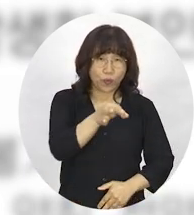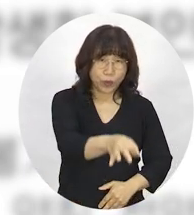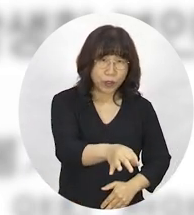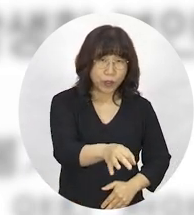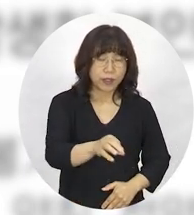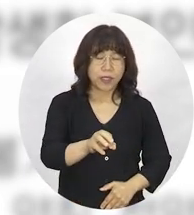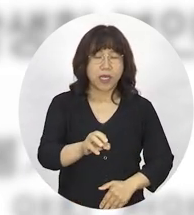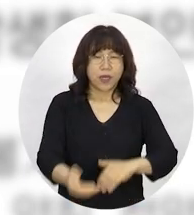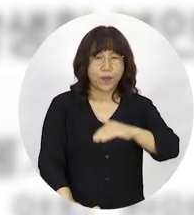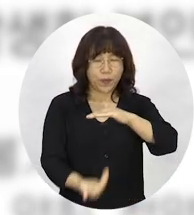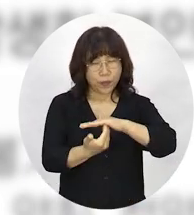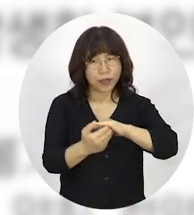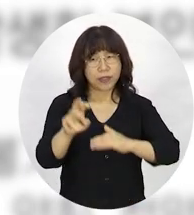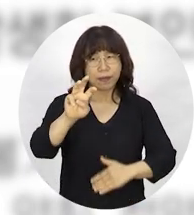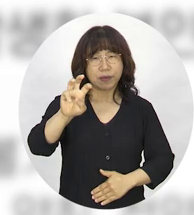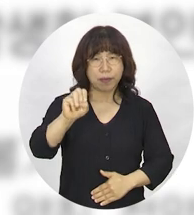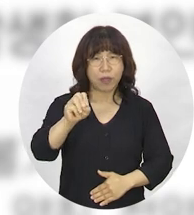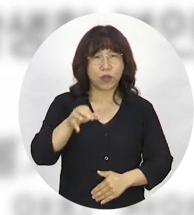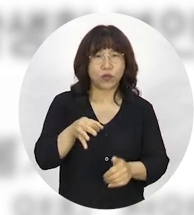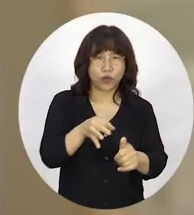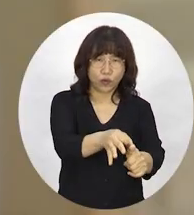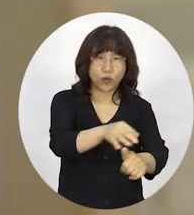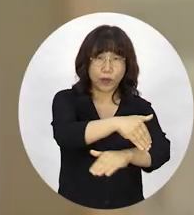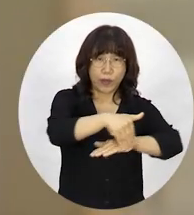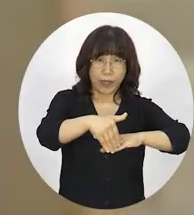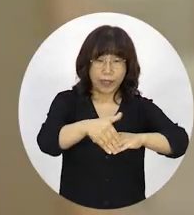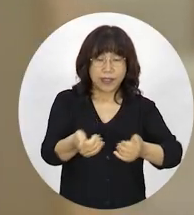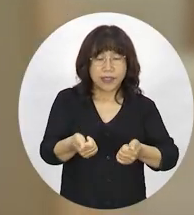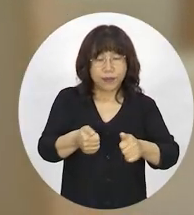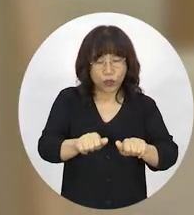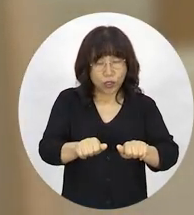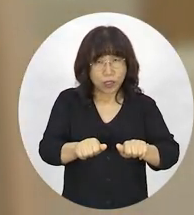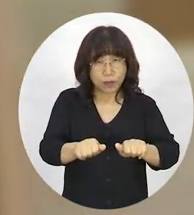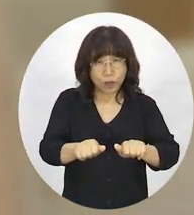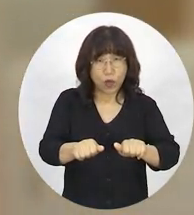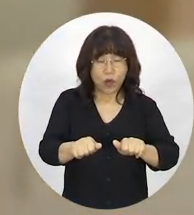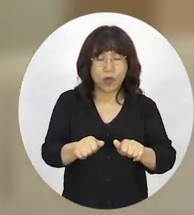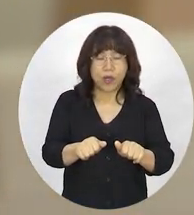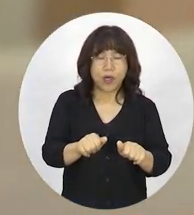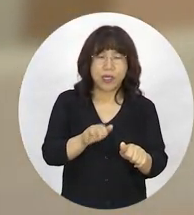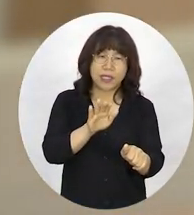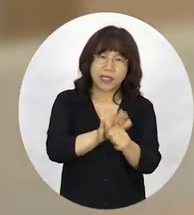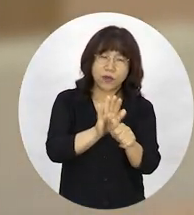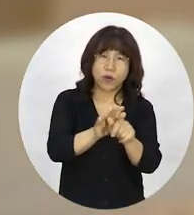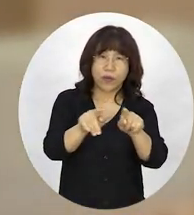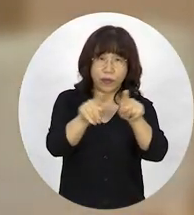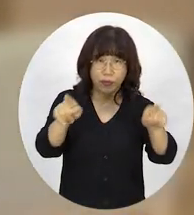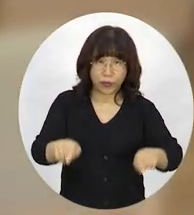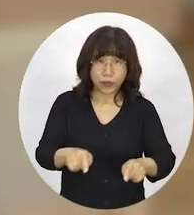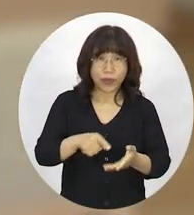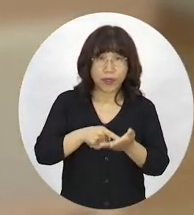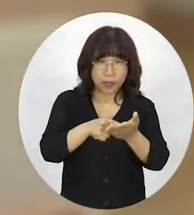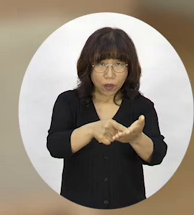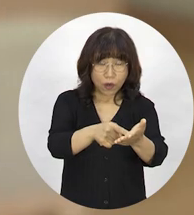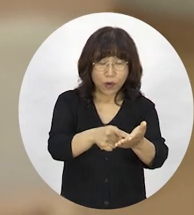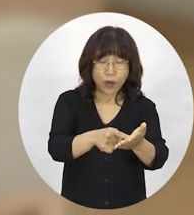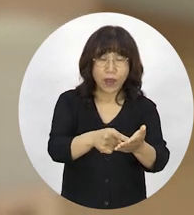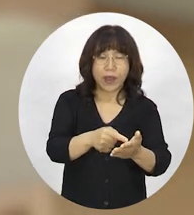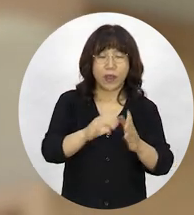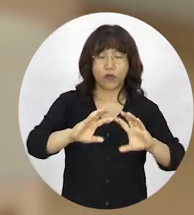부담금 중 최대 30만 원을 지원합니다. 신청은 신분증과 함께 지원신청서,